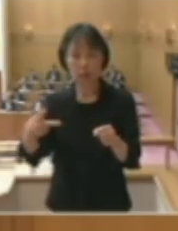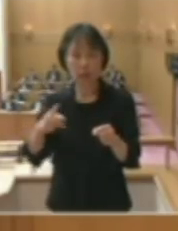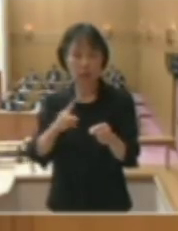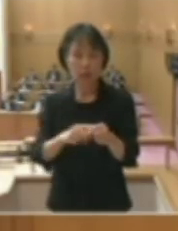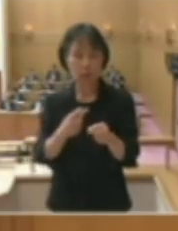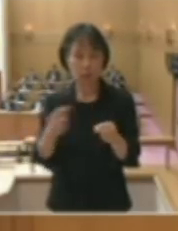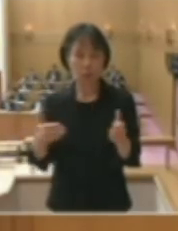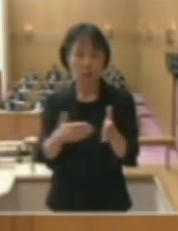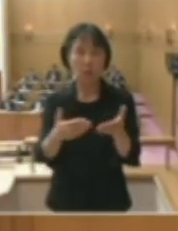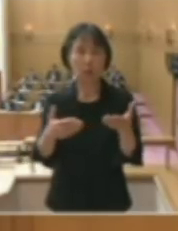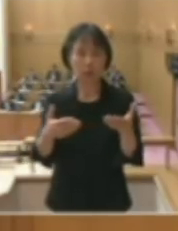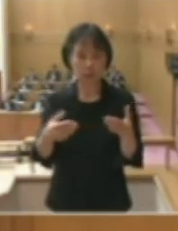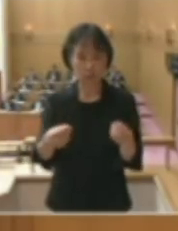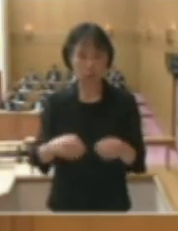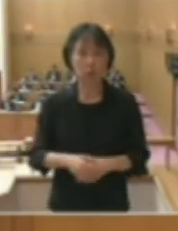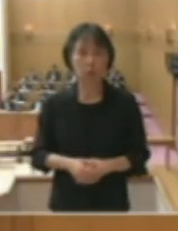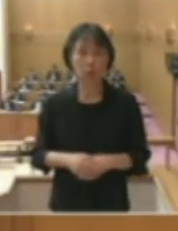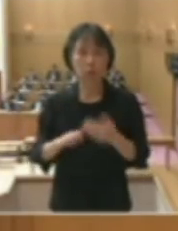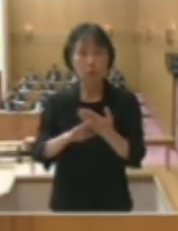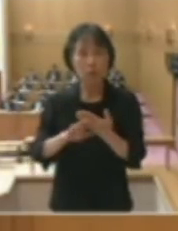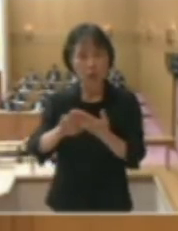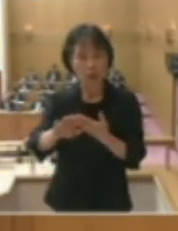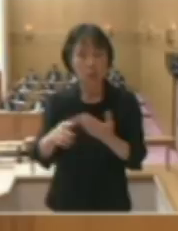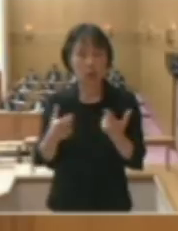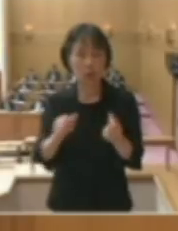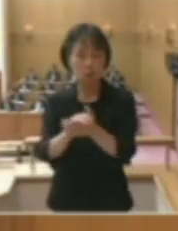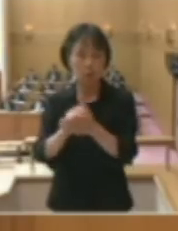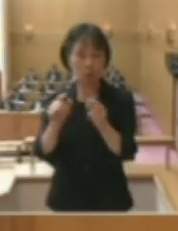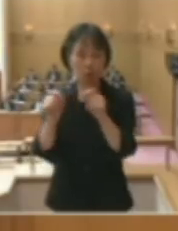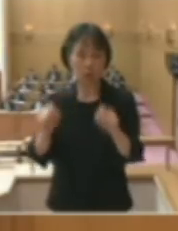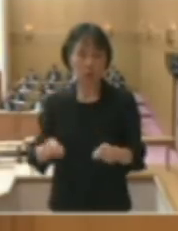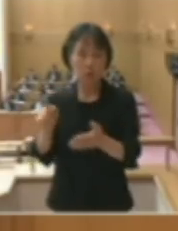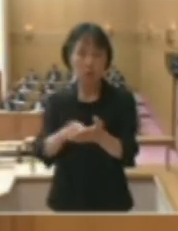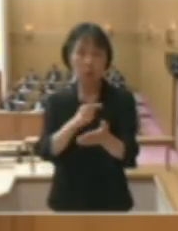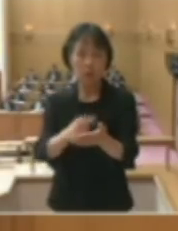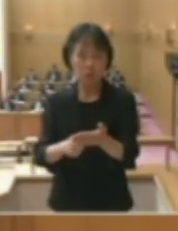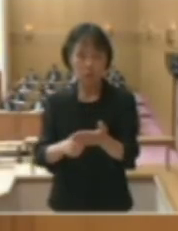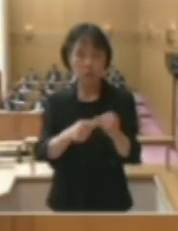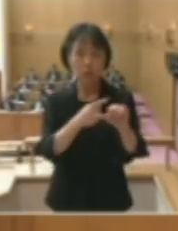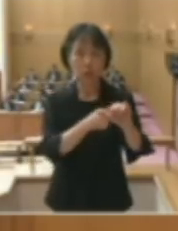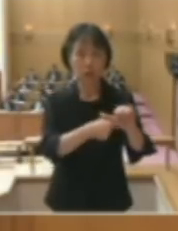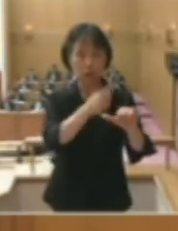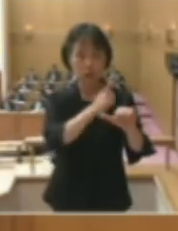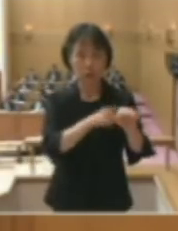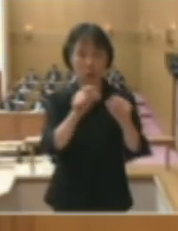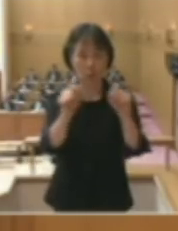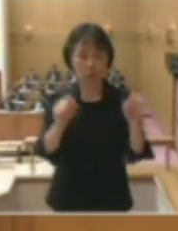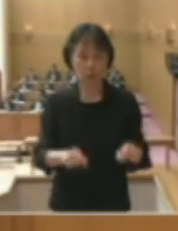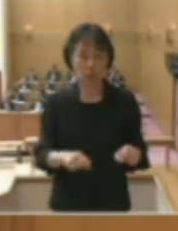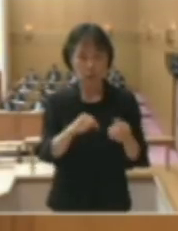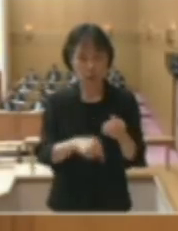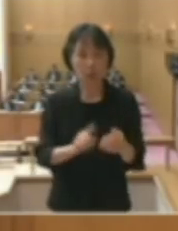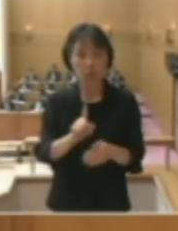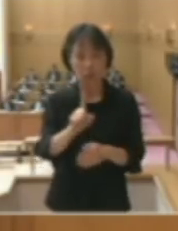了しております。以降は童話問題を解決すべき人権問題の一つとして位置づけ、一般対